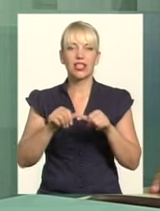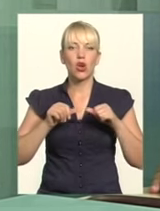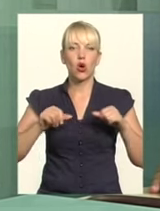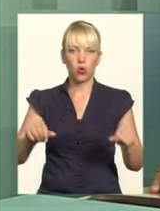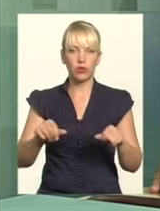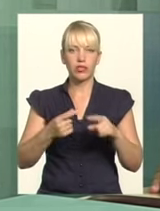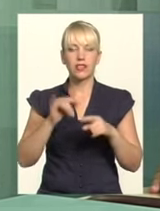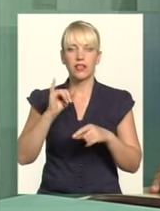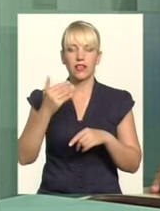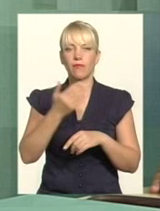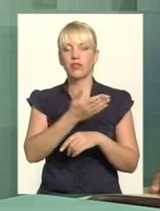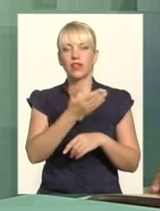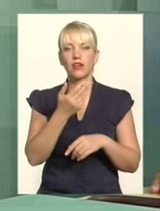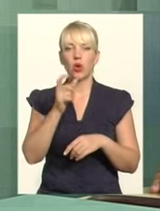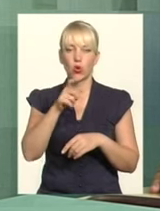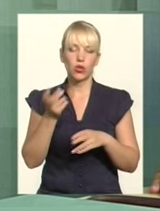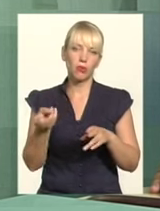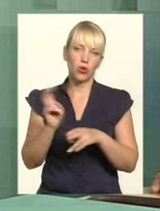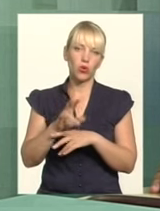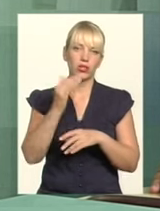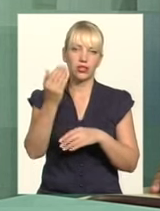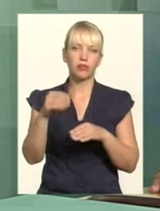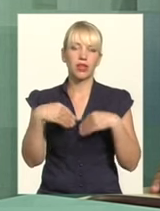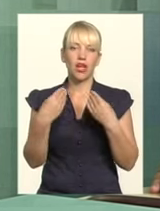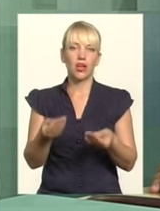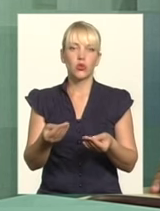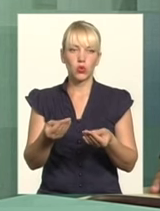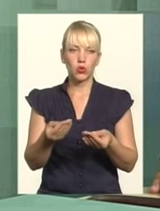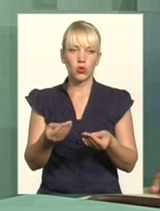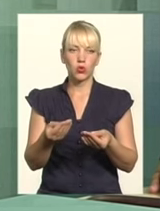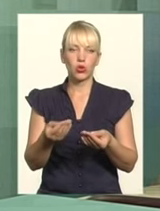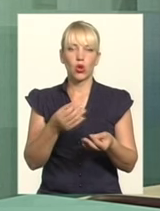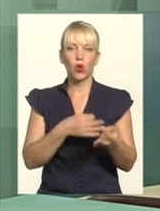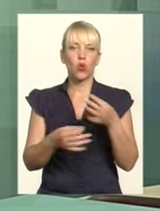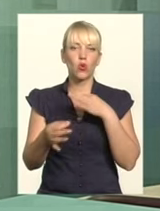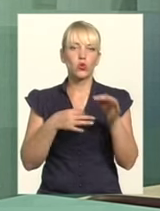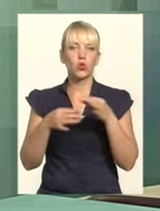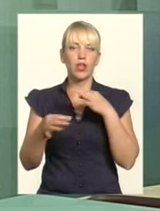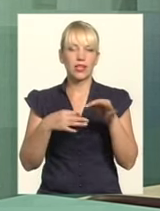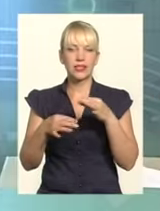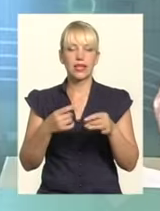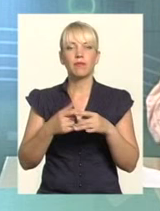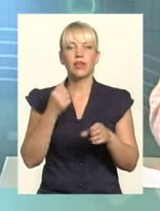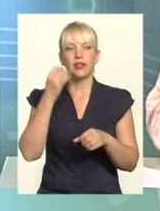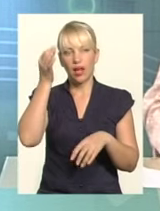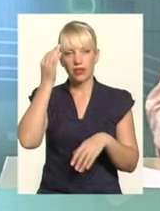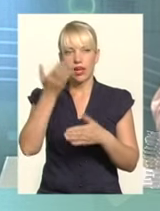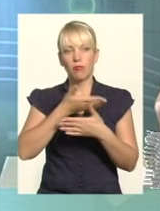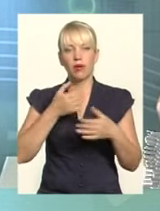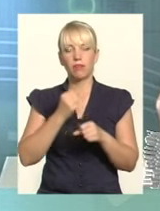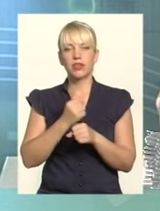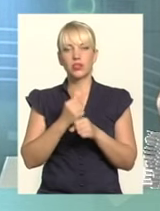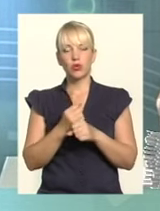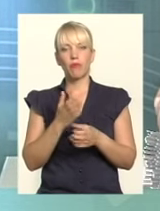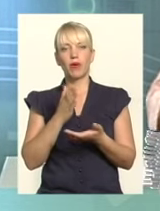і люди приходять і їм надають консультації. Тобто такі офіси в нас нагадаю, працюємо в прямому ефірі,